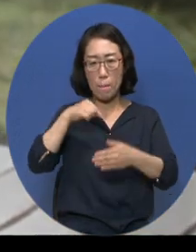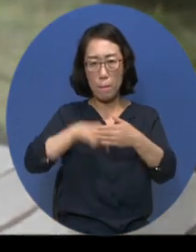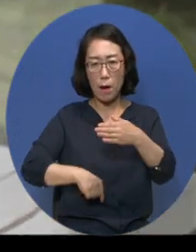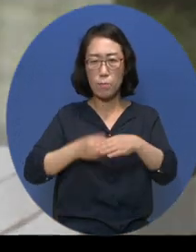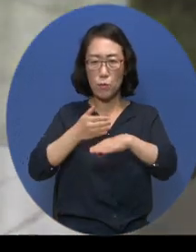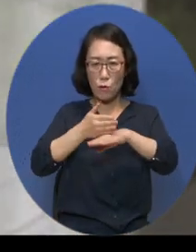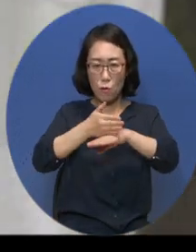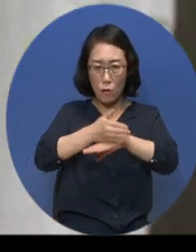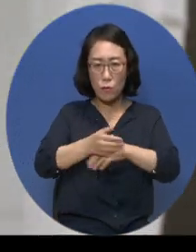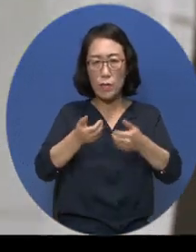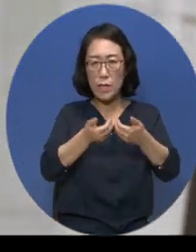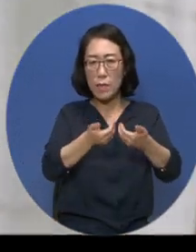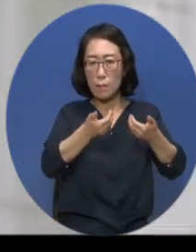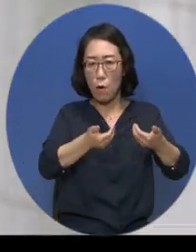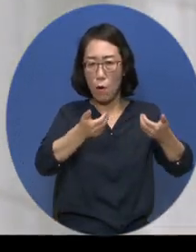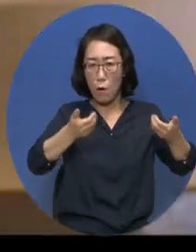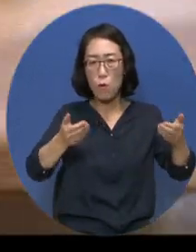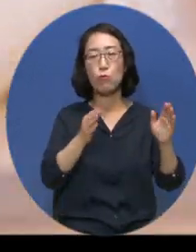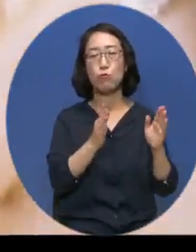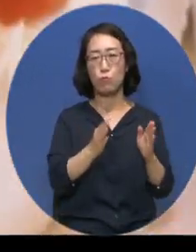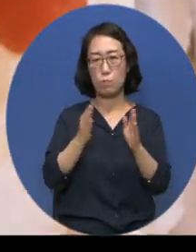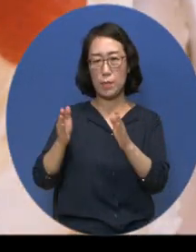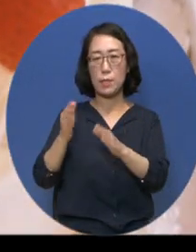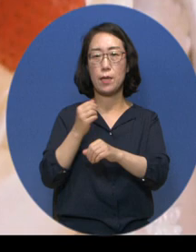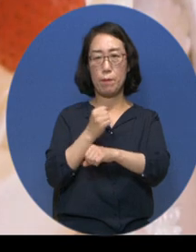이별을 준비하기 시작합니다.